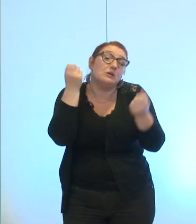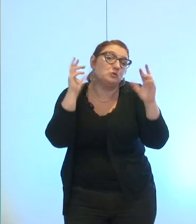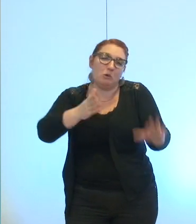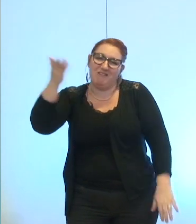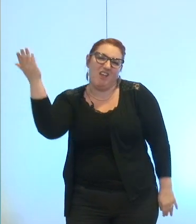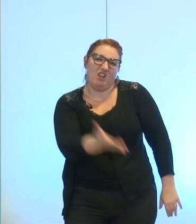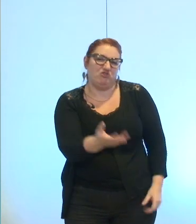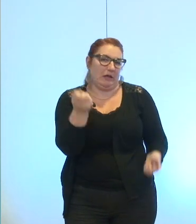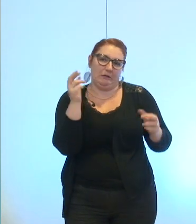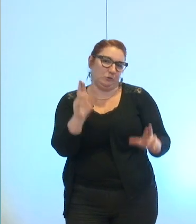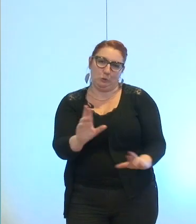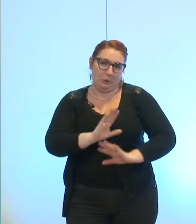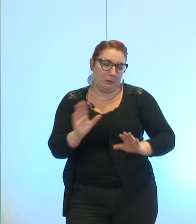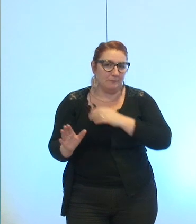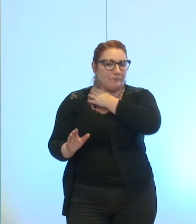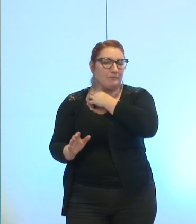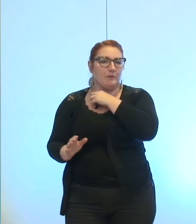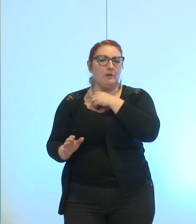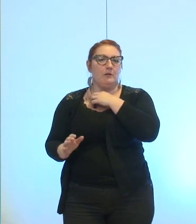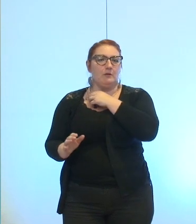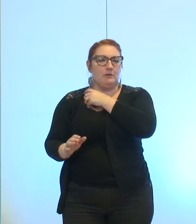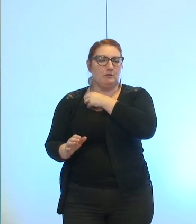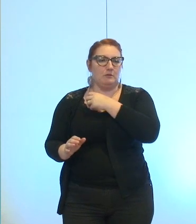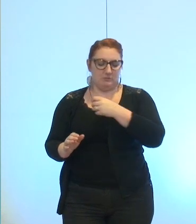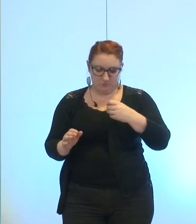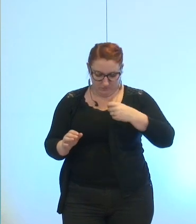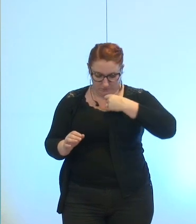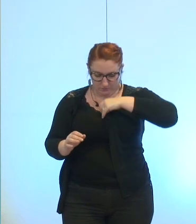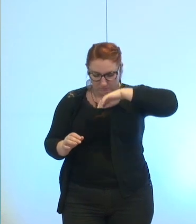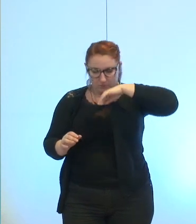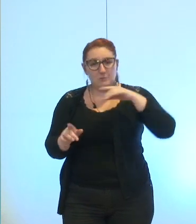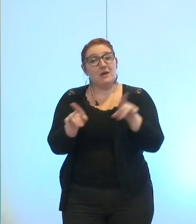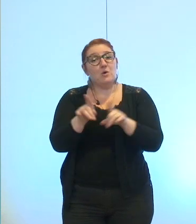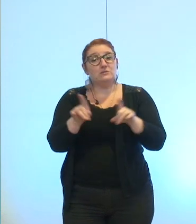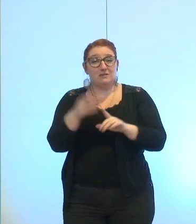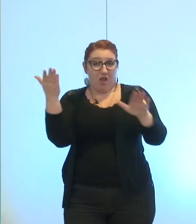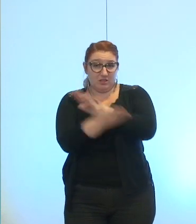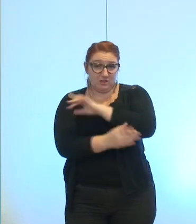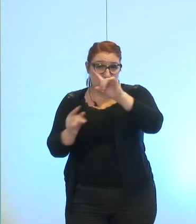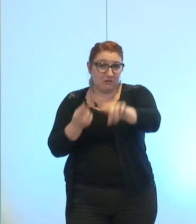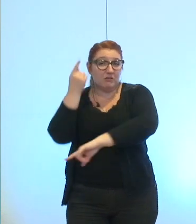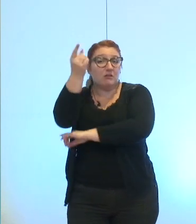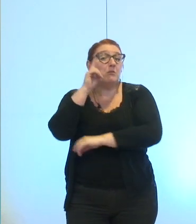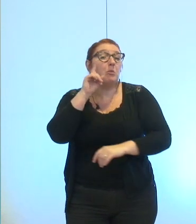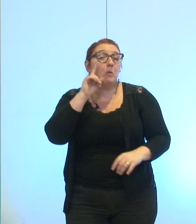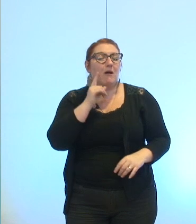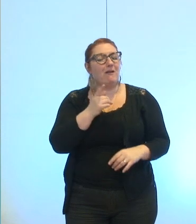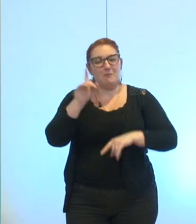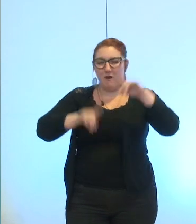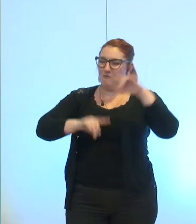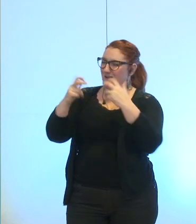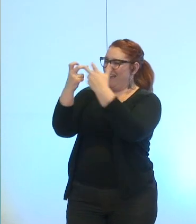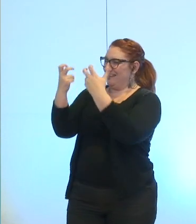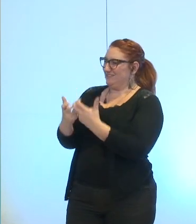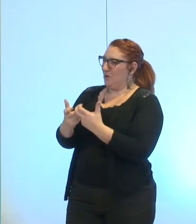et un échec également dans la durée parce que d'ors et déjà quand on me cite des exemples de mexité réussi avec des